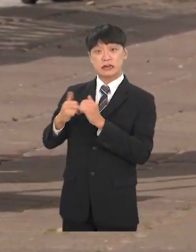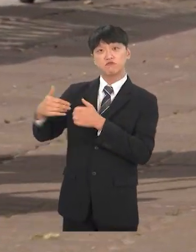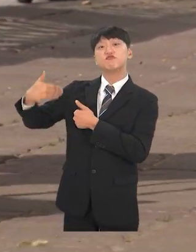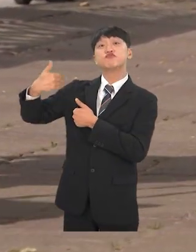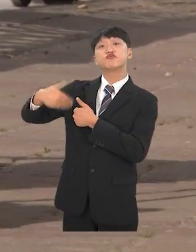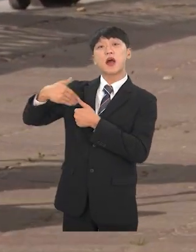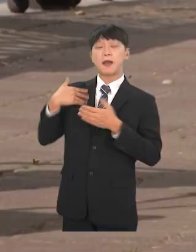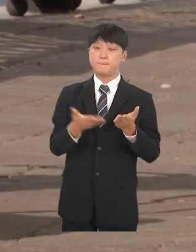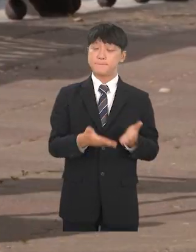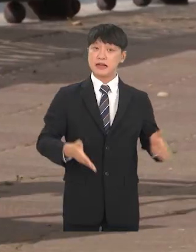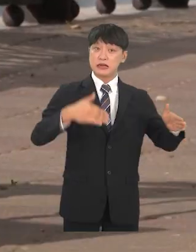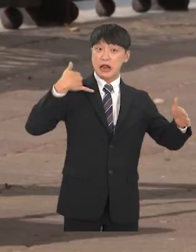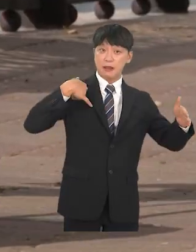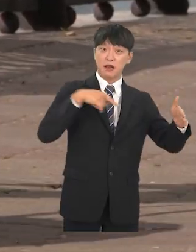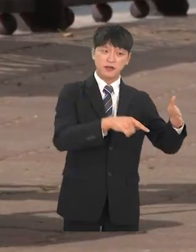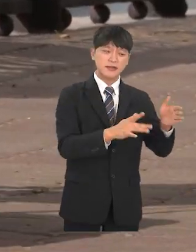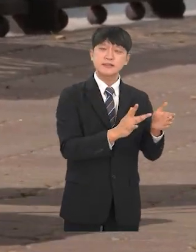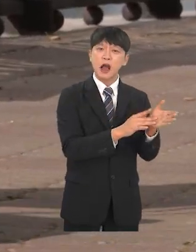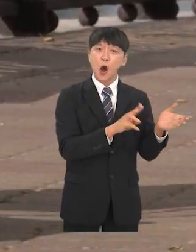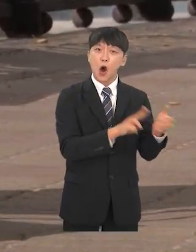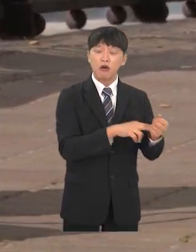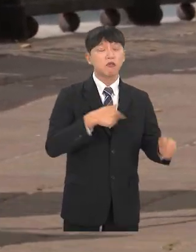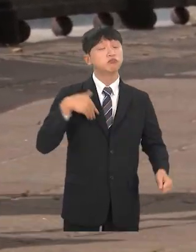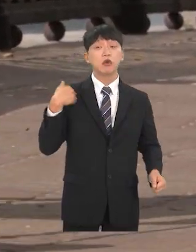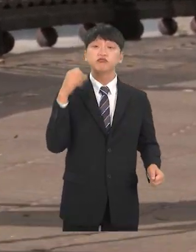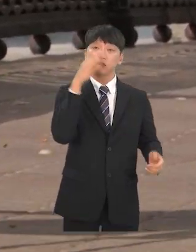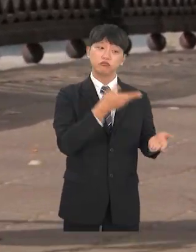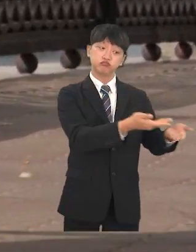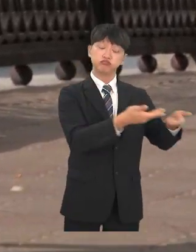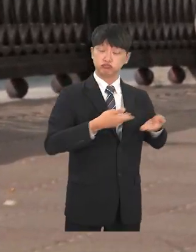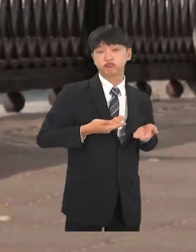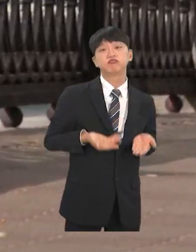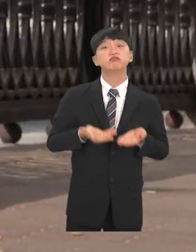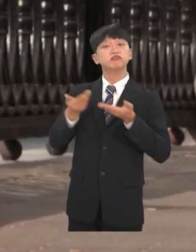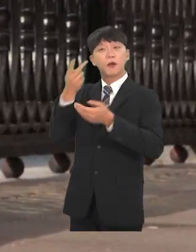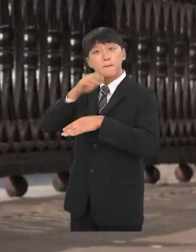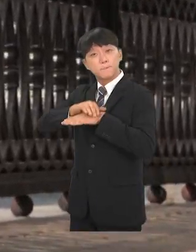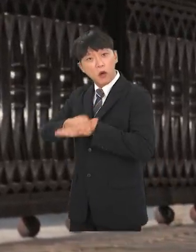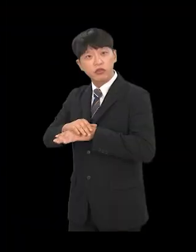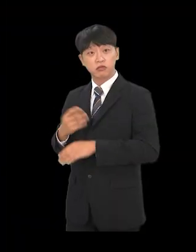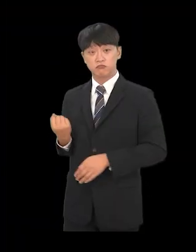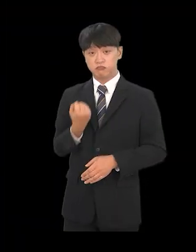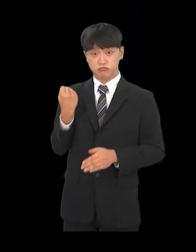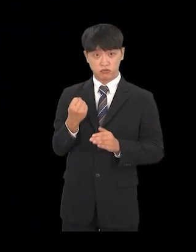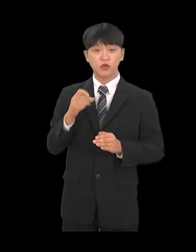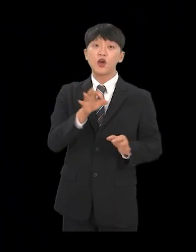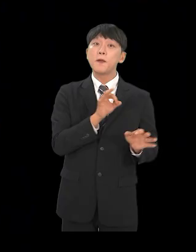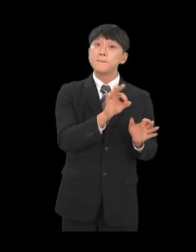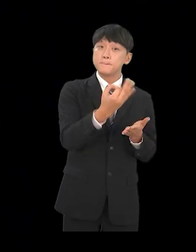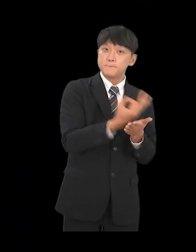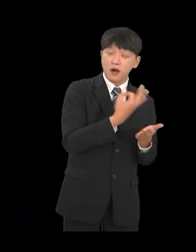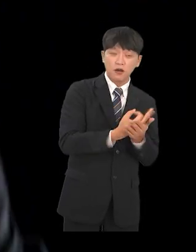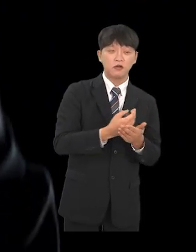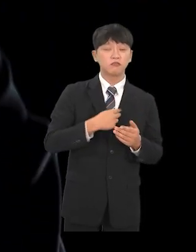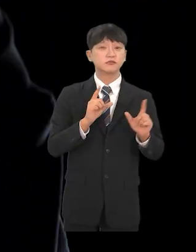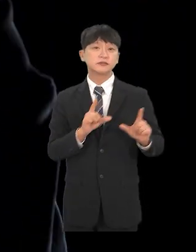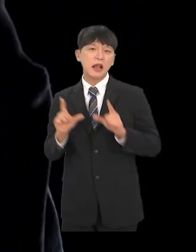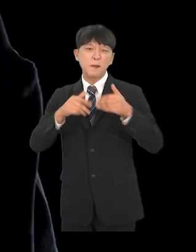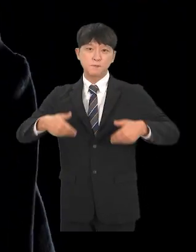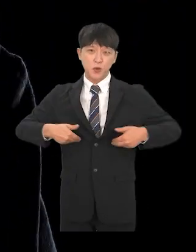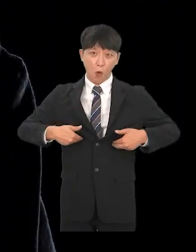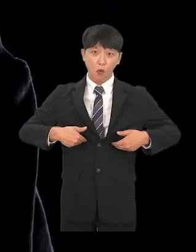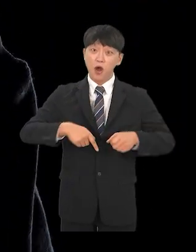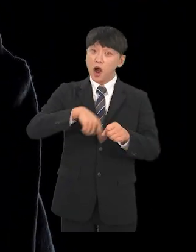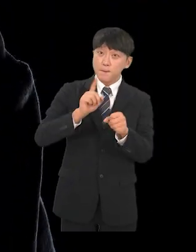부탁으로 박스, 가방 등에 은닉된 마약류를 자신도 모르게 보관, 소지하는 경우, 돈벌이, 생계 유지 등을 위해